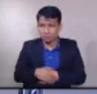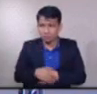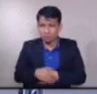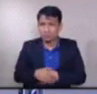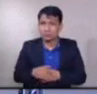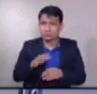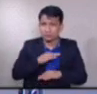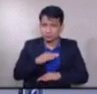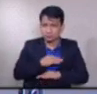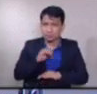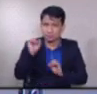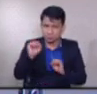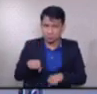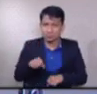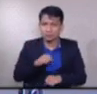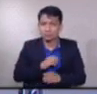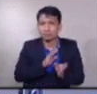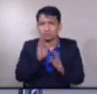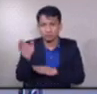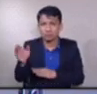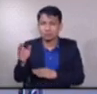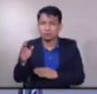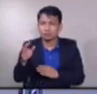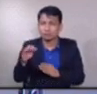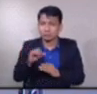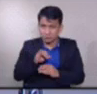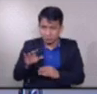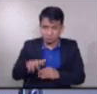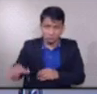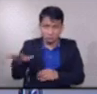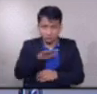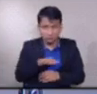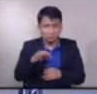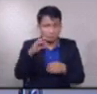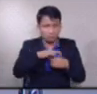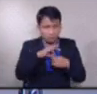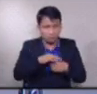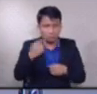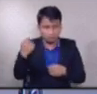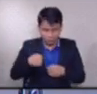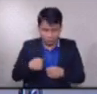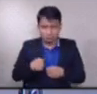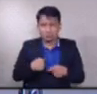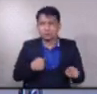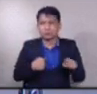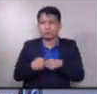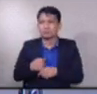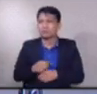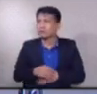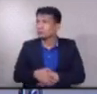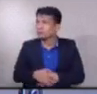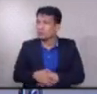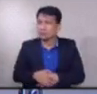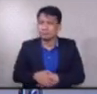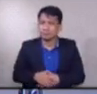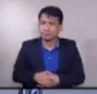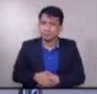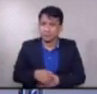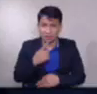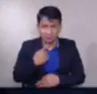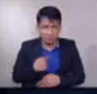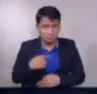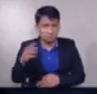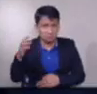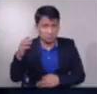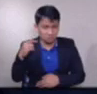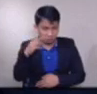14,184,645. That's enough to make it to the 12, no? Yes po. Oh, that's if they all vote if for they you. All vote for assuming me. They vote so, for assuming, you. Oh, tama 'yon. So, meron ka bang assumption